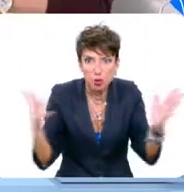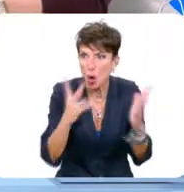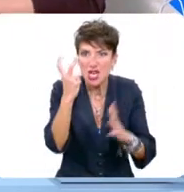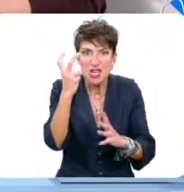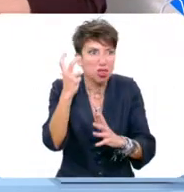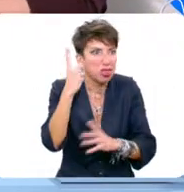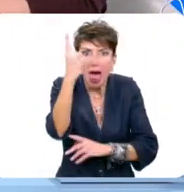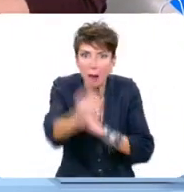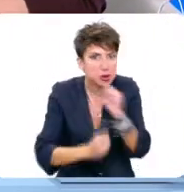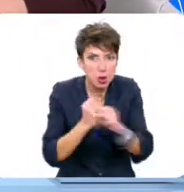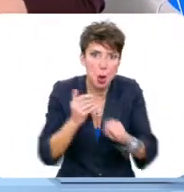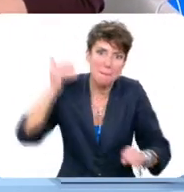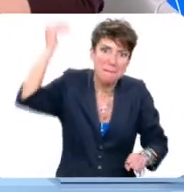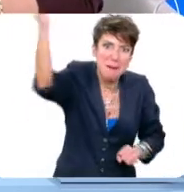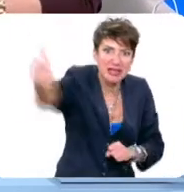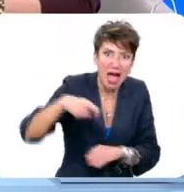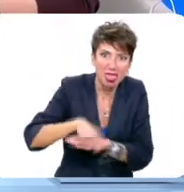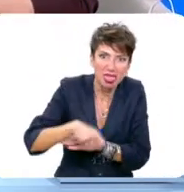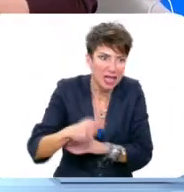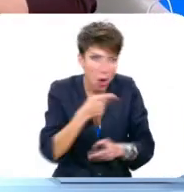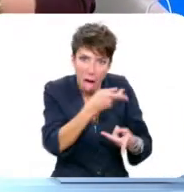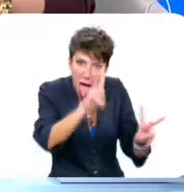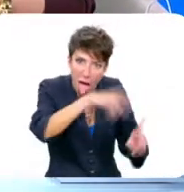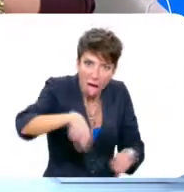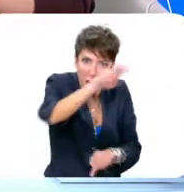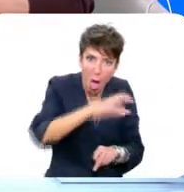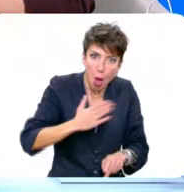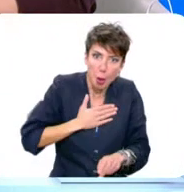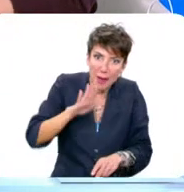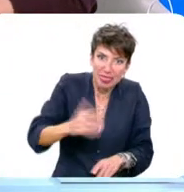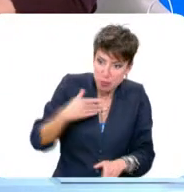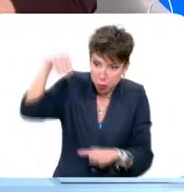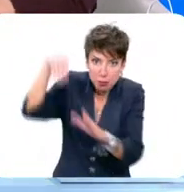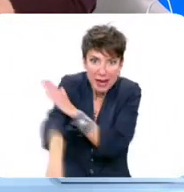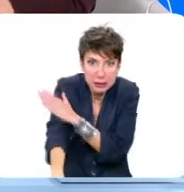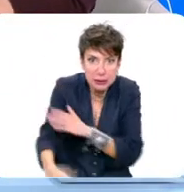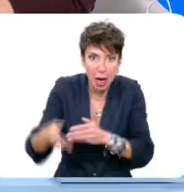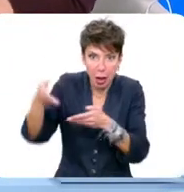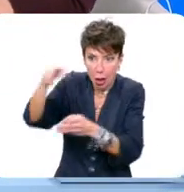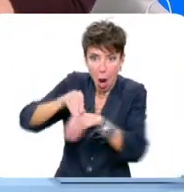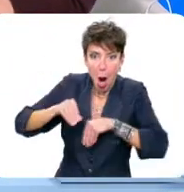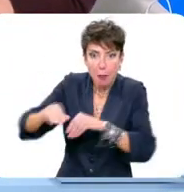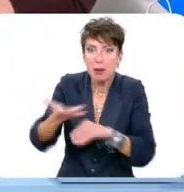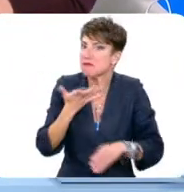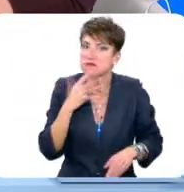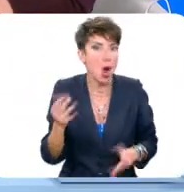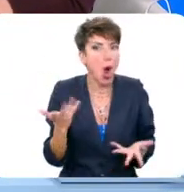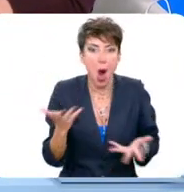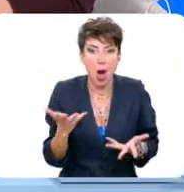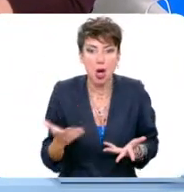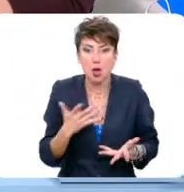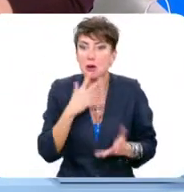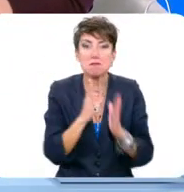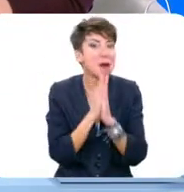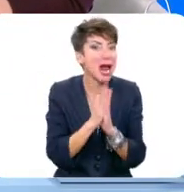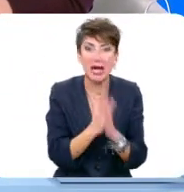μου, η μητέρα, άρχισε να κλαίει. Δεν μπορούσε να το πιστέψει, κυρία Τασία. Γιατί αυτό, κύριε Μπαλάσκα, σας παρακαλώ